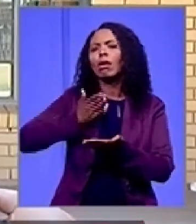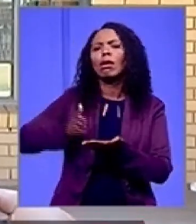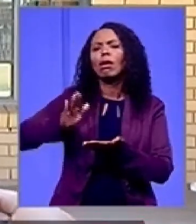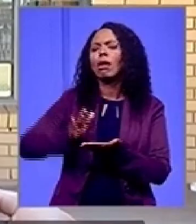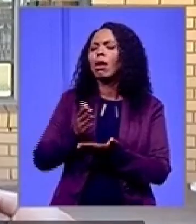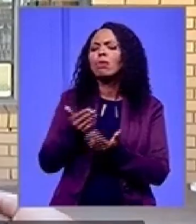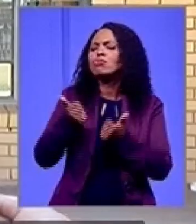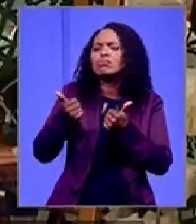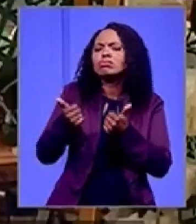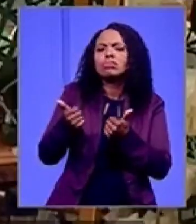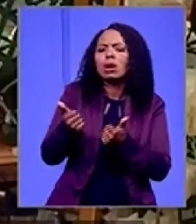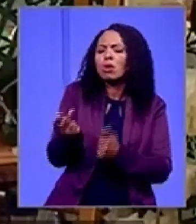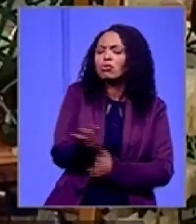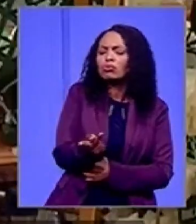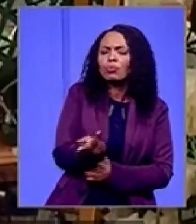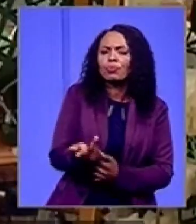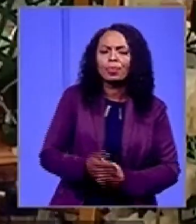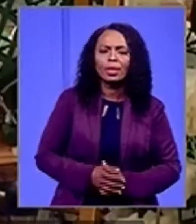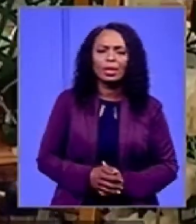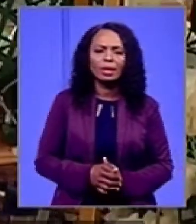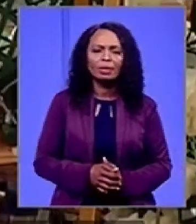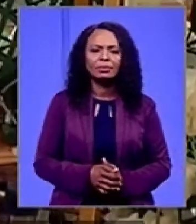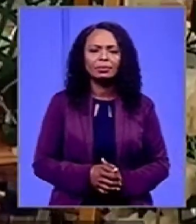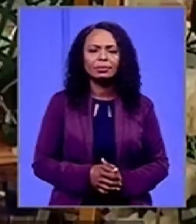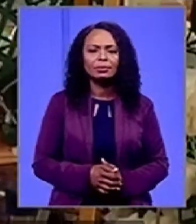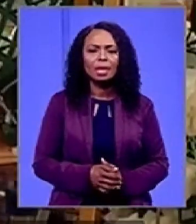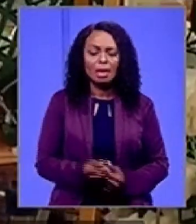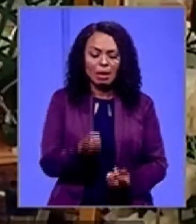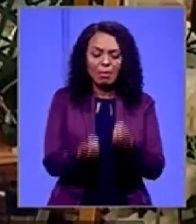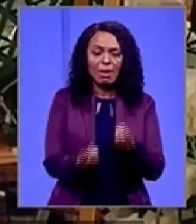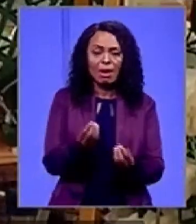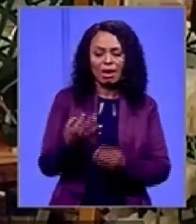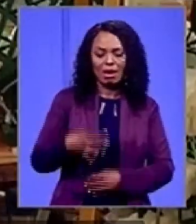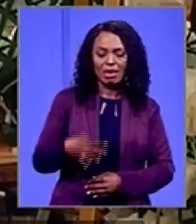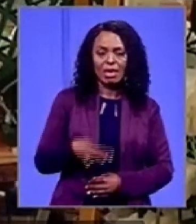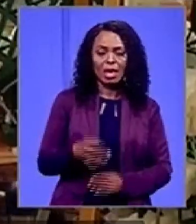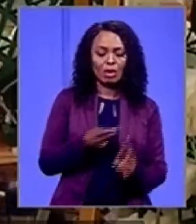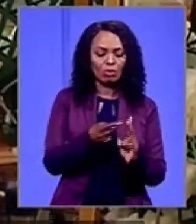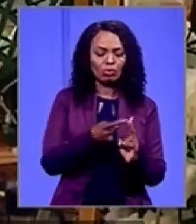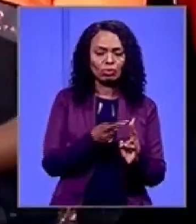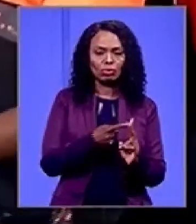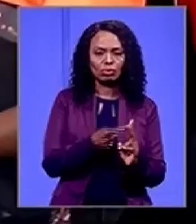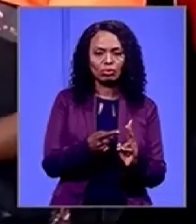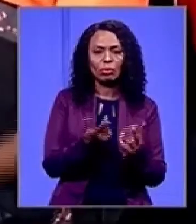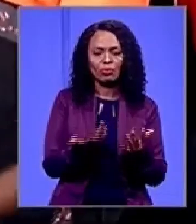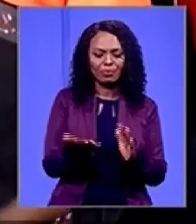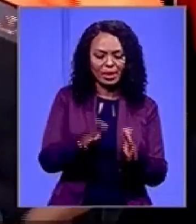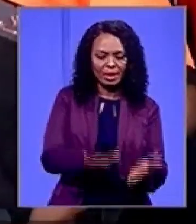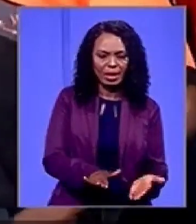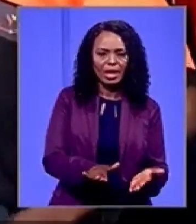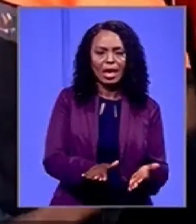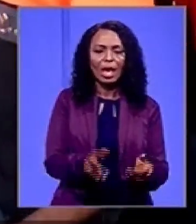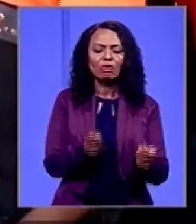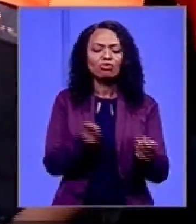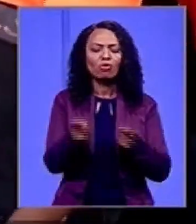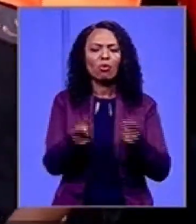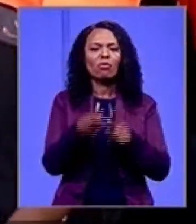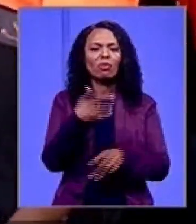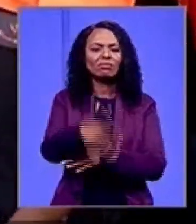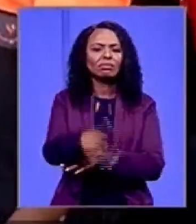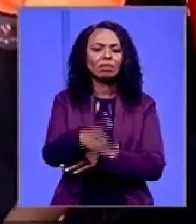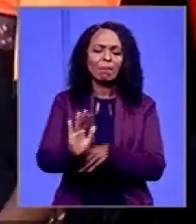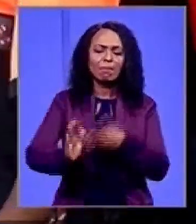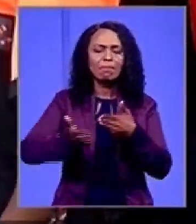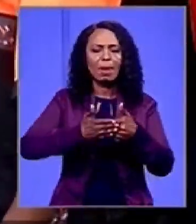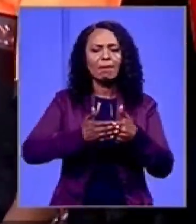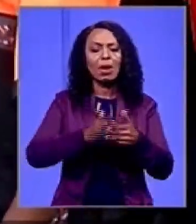senang mo ferefere. Fa e sa le go tlhokafala ga basetsanyana bano mabentlele a baditšhaba a ntse a tswaletswe.